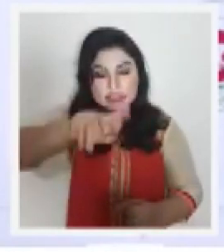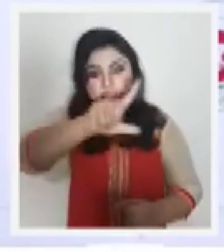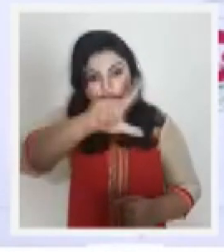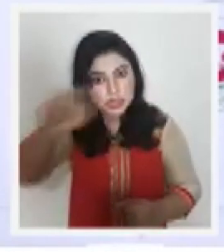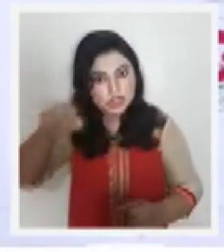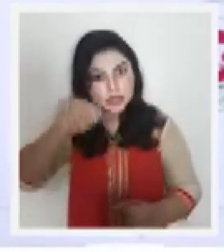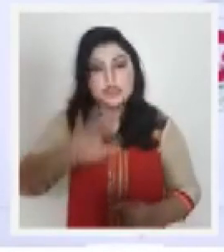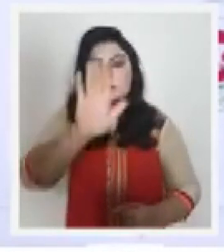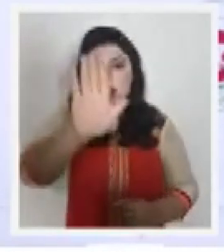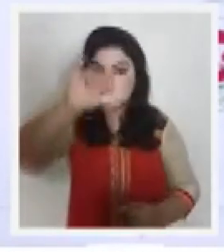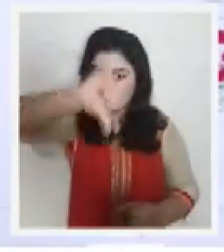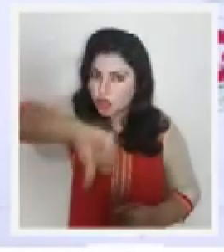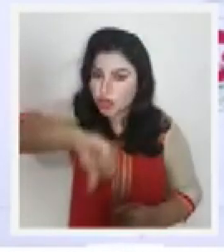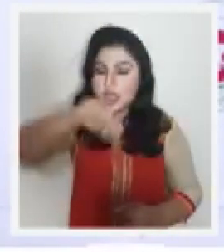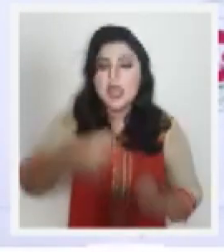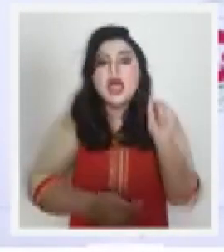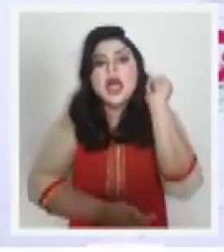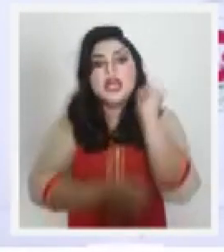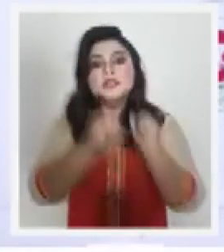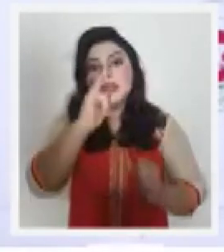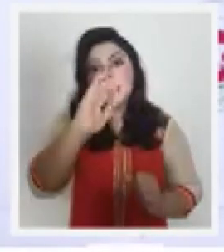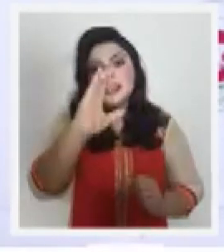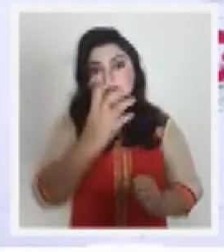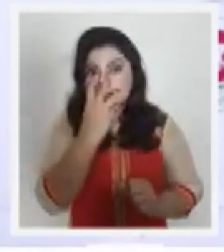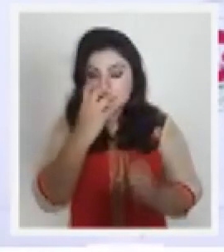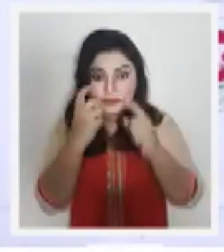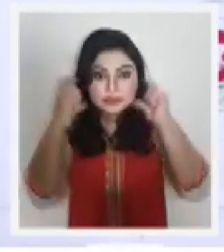সারা দেশের অন্যান্য হাসপাতালে সাধারণ শয্যায় রোগী ভর্তি আছেন